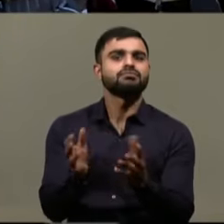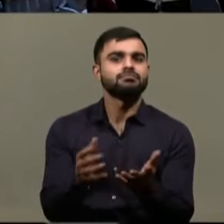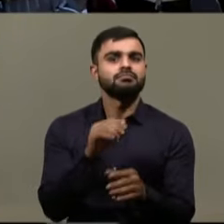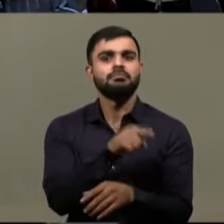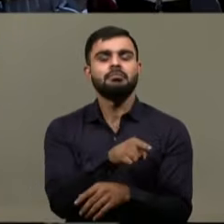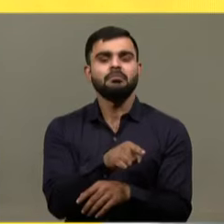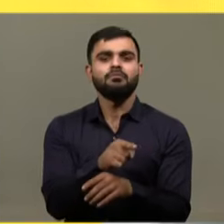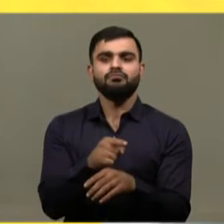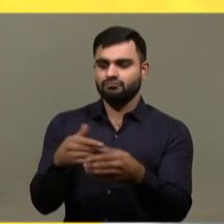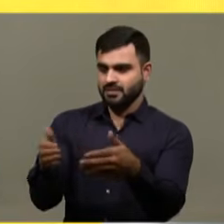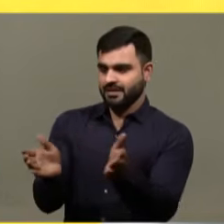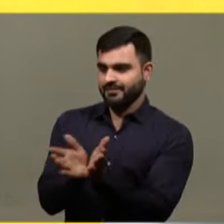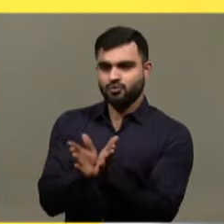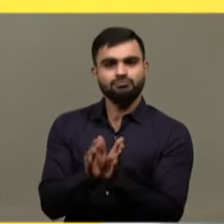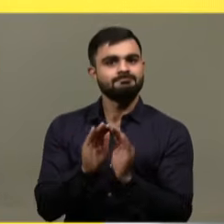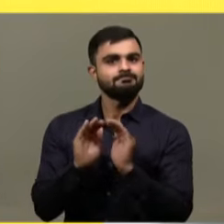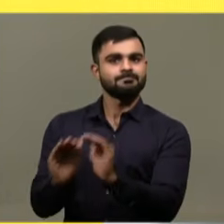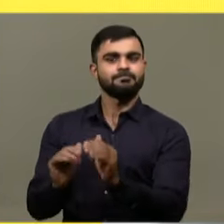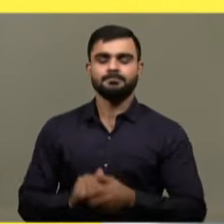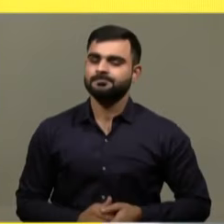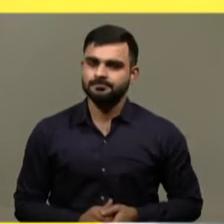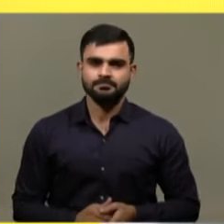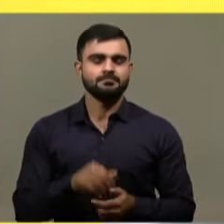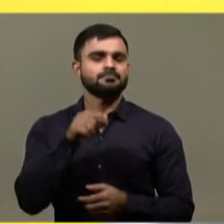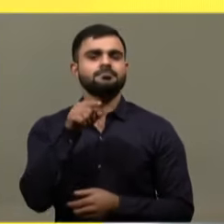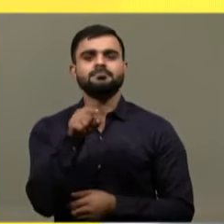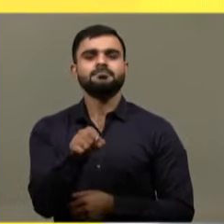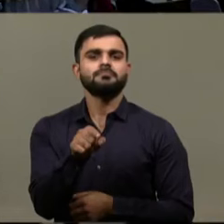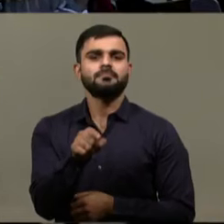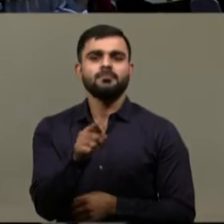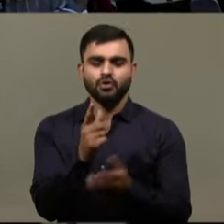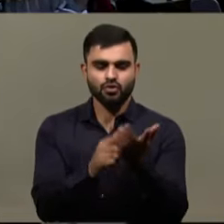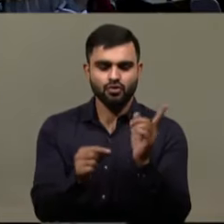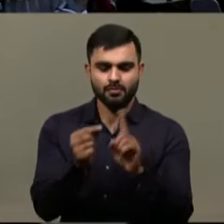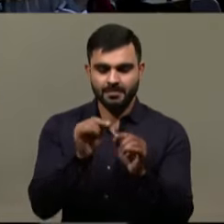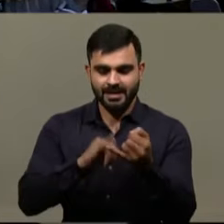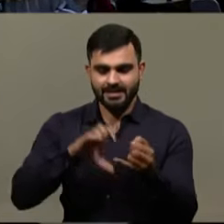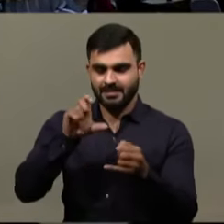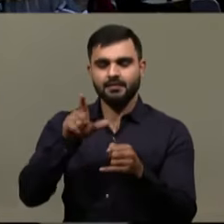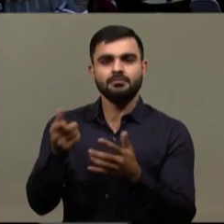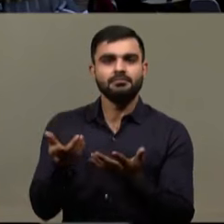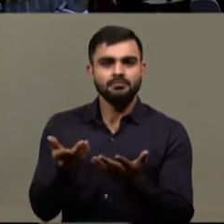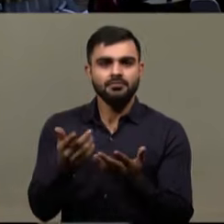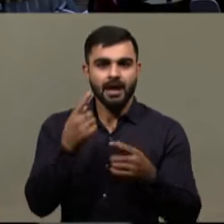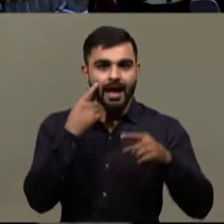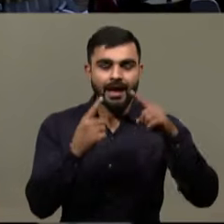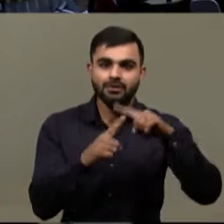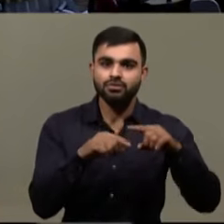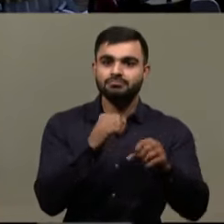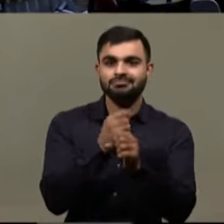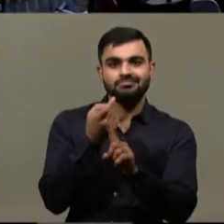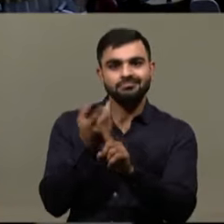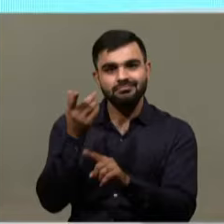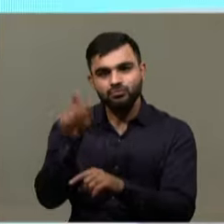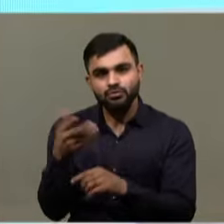इस वर्क के लिए लेकर आए आपने जो यूपीएससी के उम्मीदवार हैं आई के जो उम्मीदवार